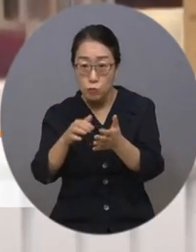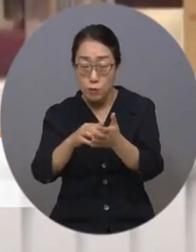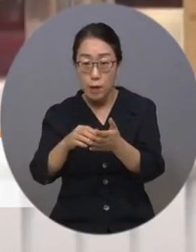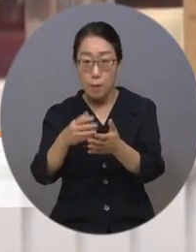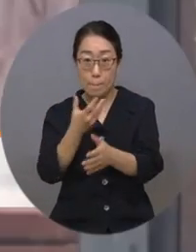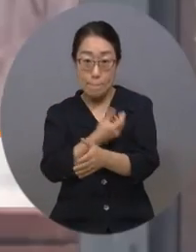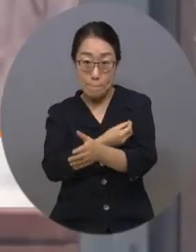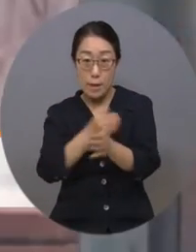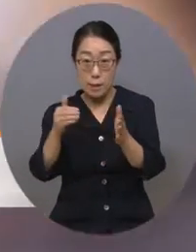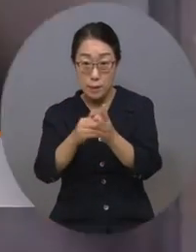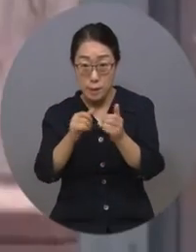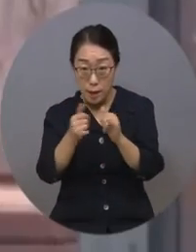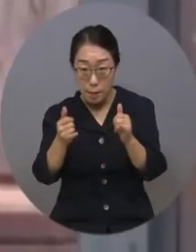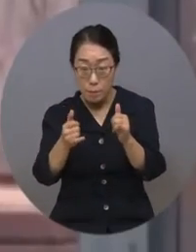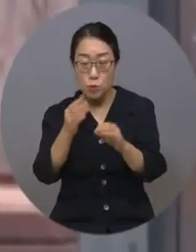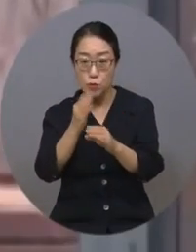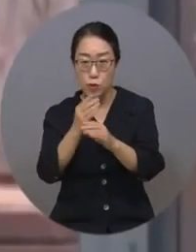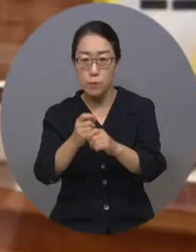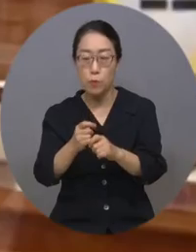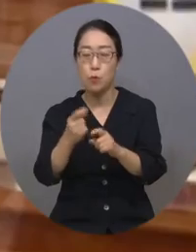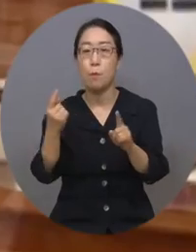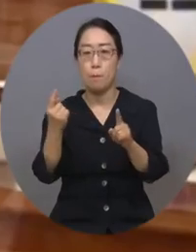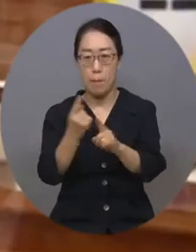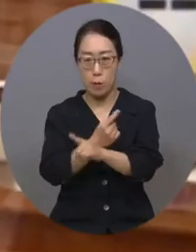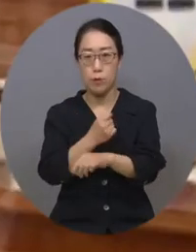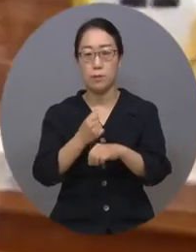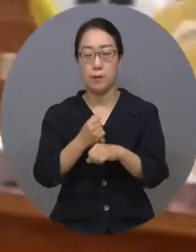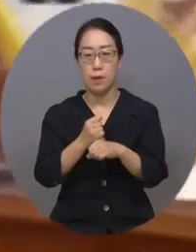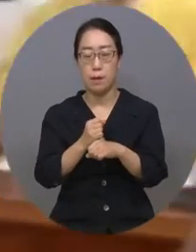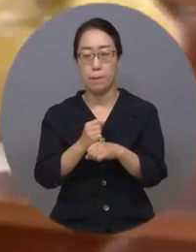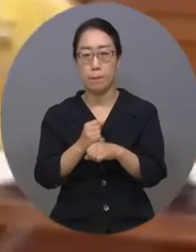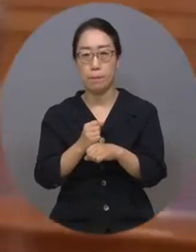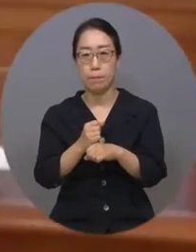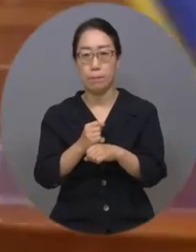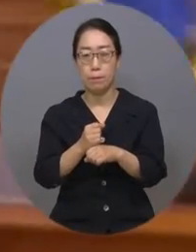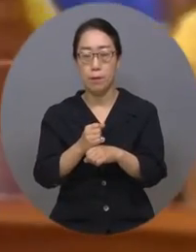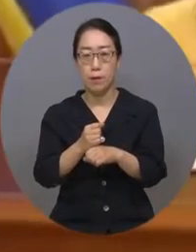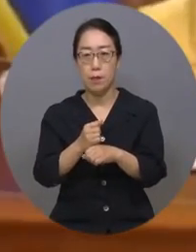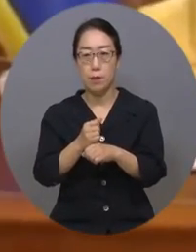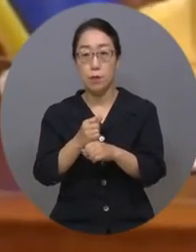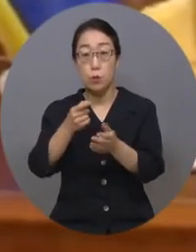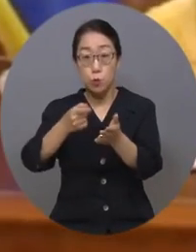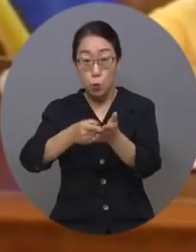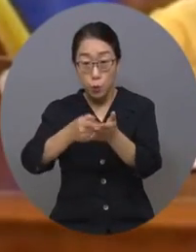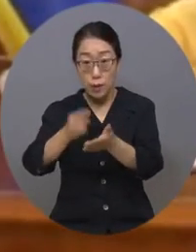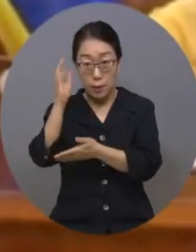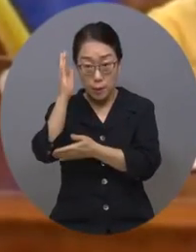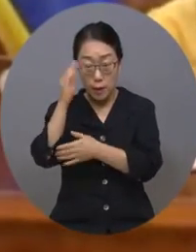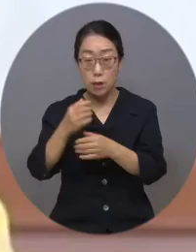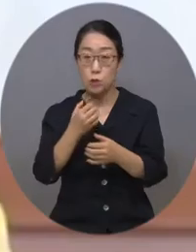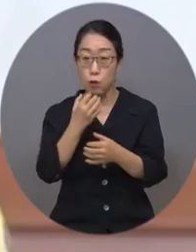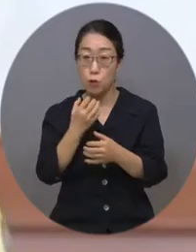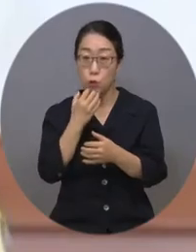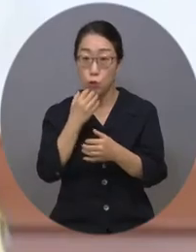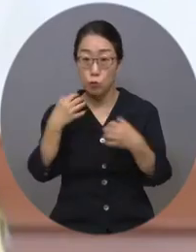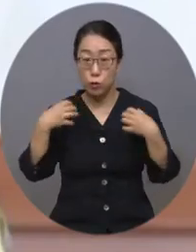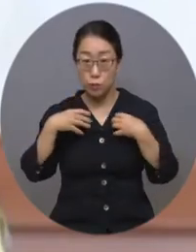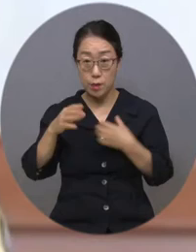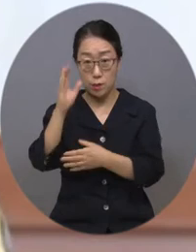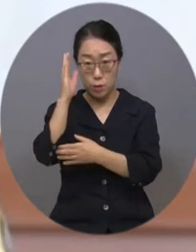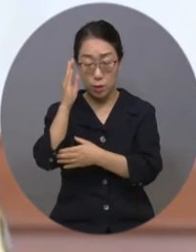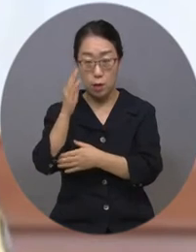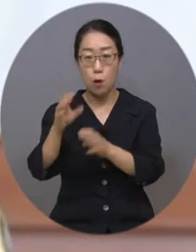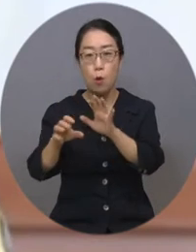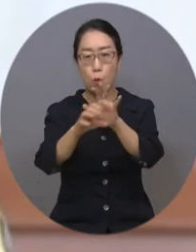완화한 이다 김부겸 국무총리는 지난 3일 정부서울청사에서 열린 코로나 일고